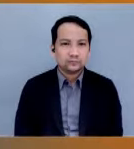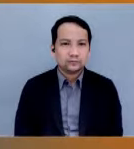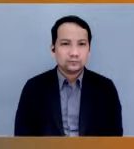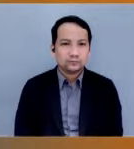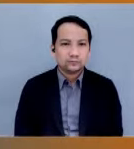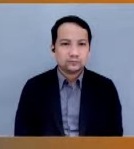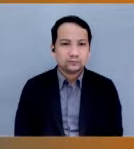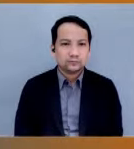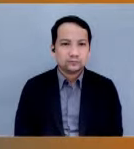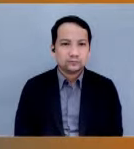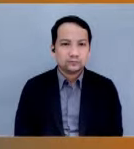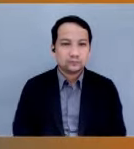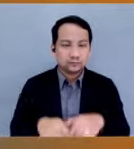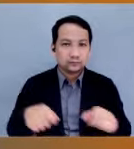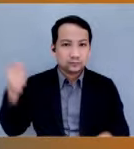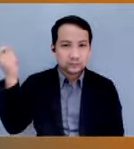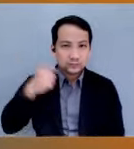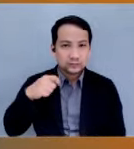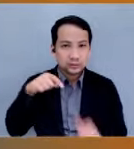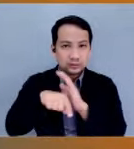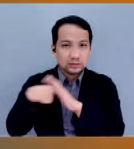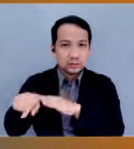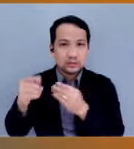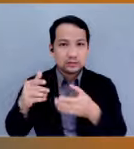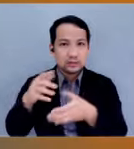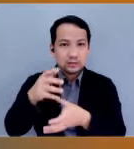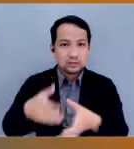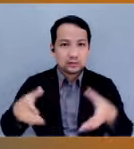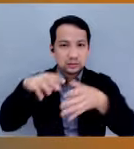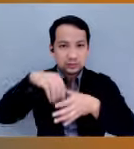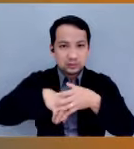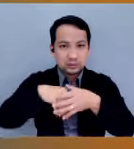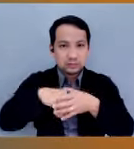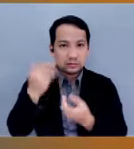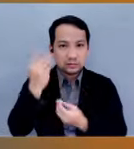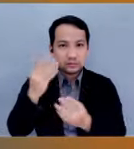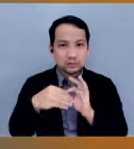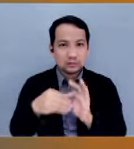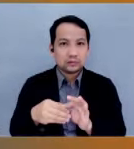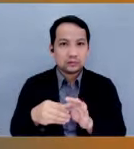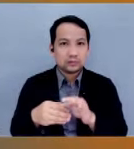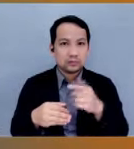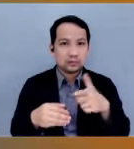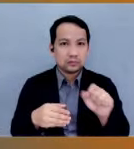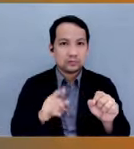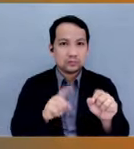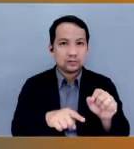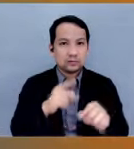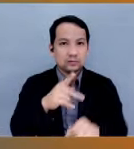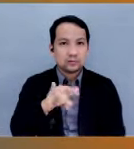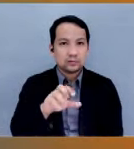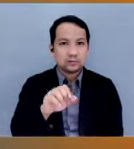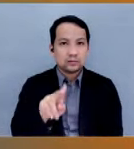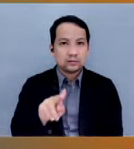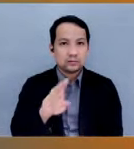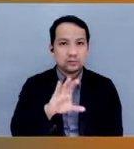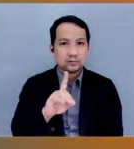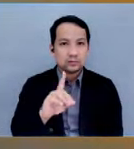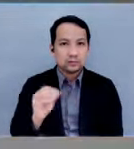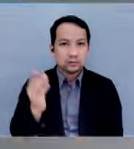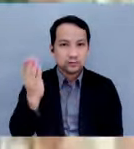Pinalo, pinatay, at tsaka isinako. Yan ang brutal na sinapit ng Golden Retriever na si Kilua sa Bato Camarines Sur nitong